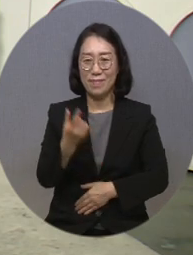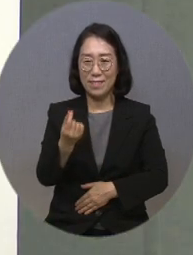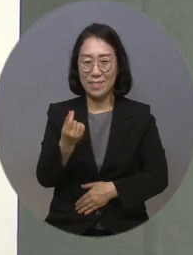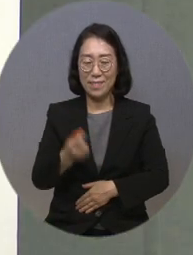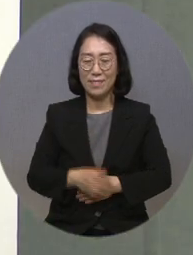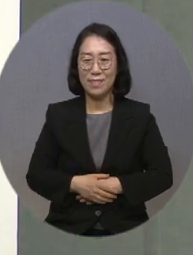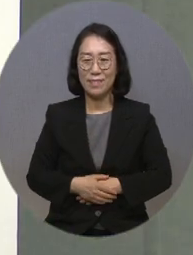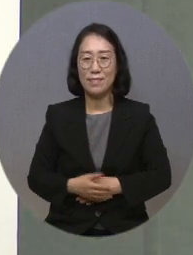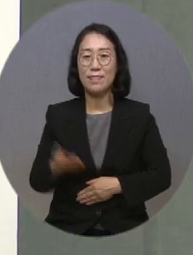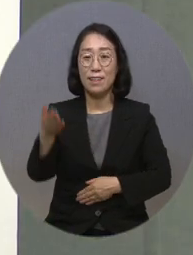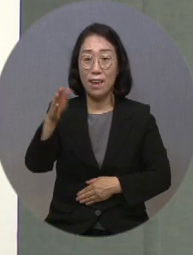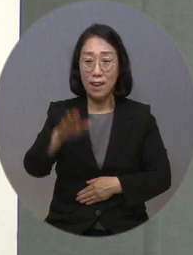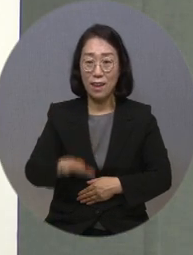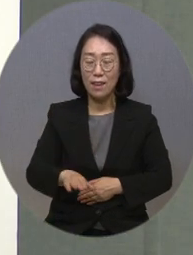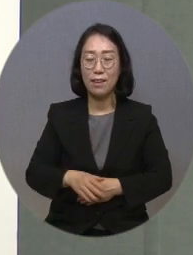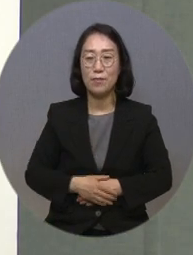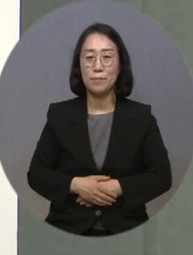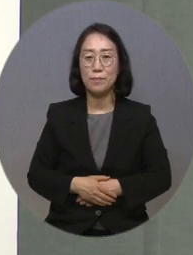합니다. 그런데